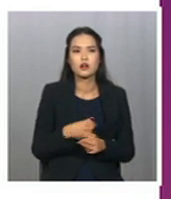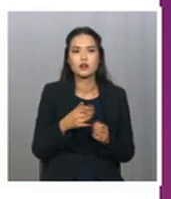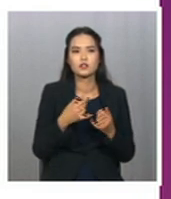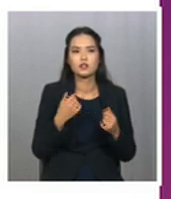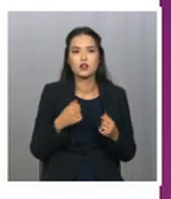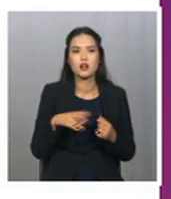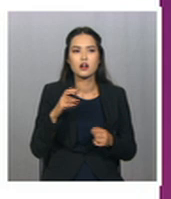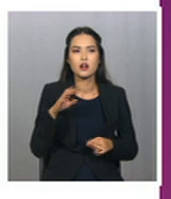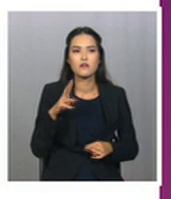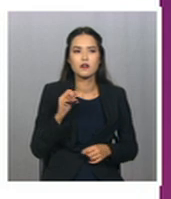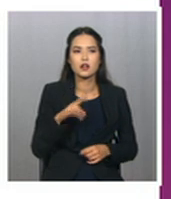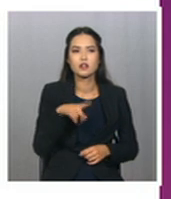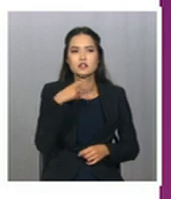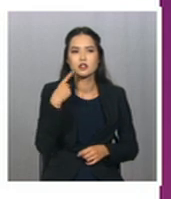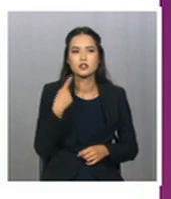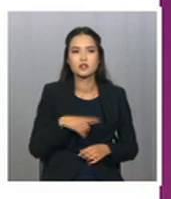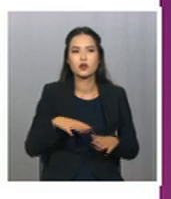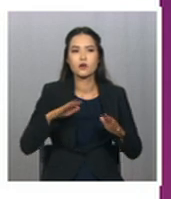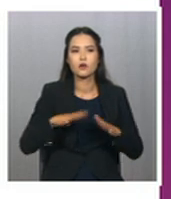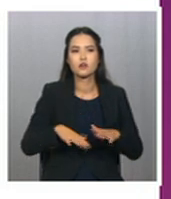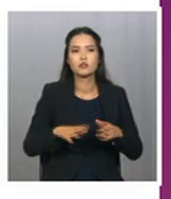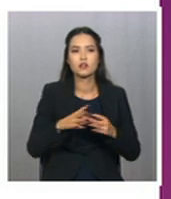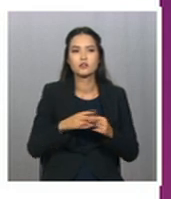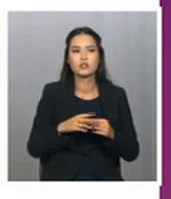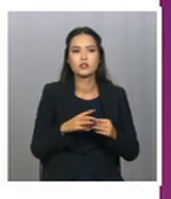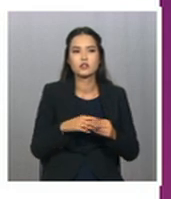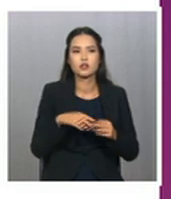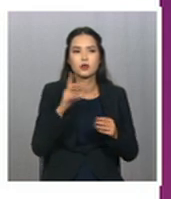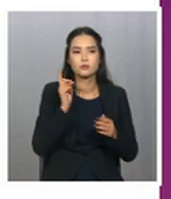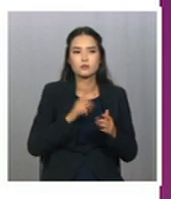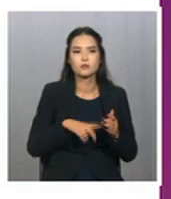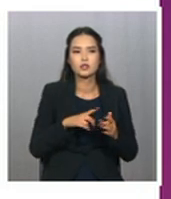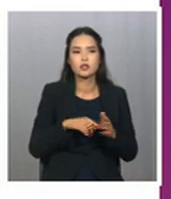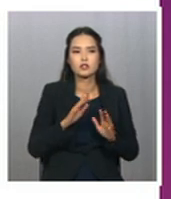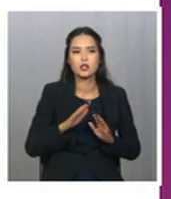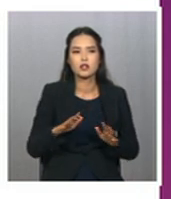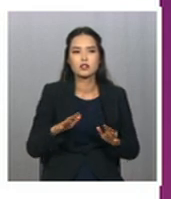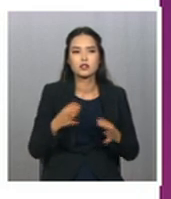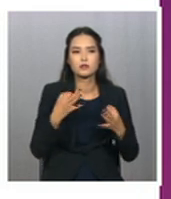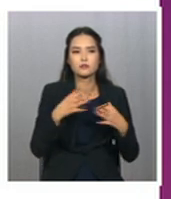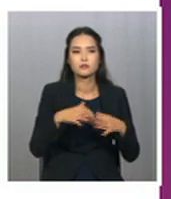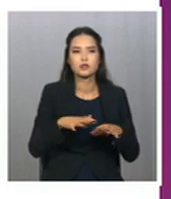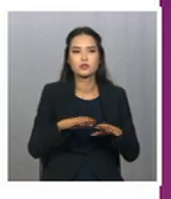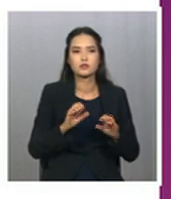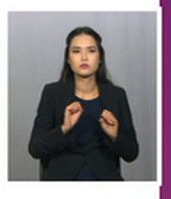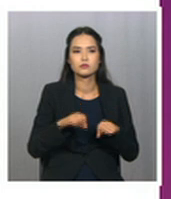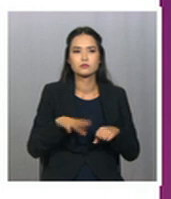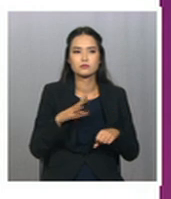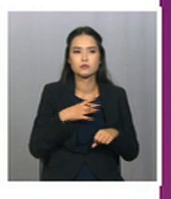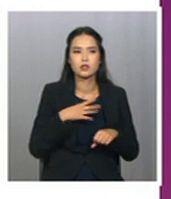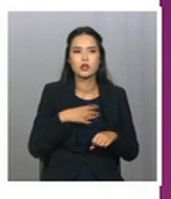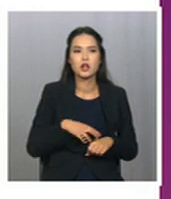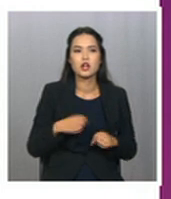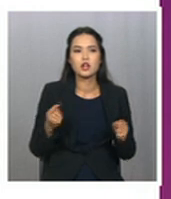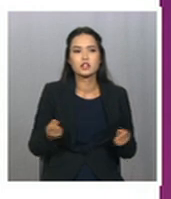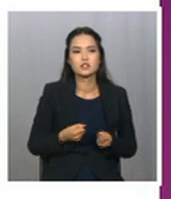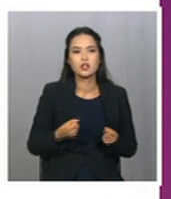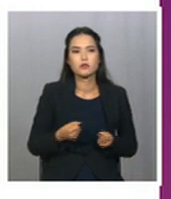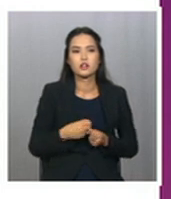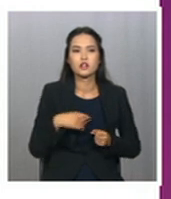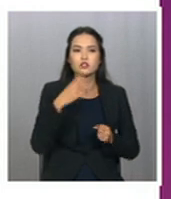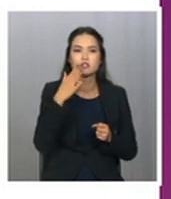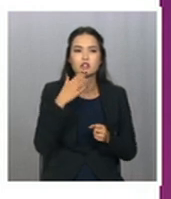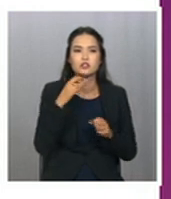жерлер Кавказ бен Ресейден қоныс аударылып келген мұсылмандарға ғана берілу ұсынылды. Қыстаулар мен жазғы